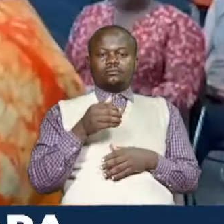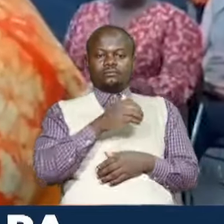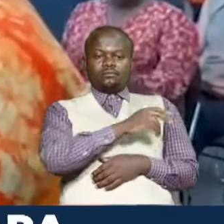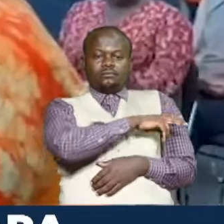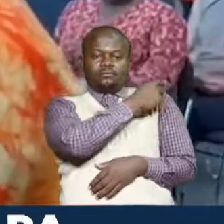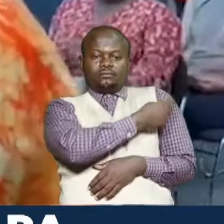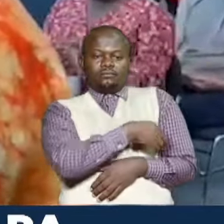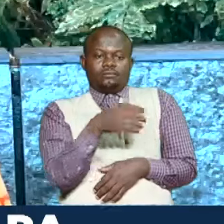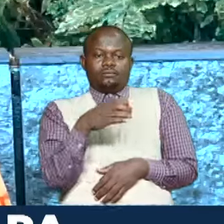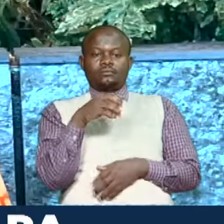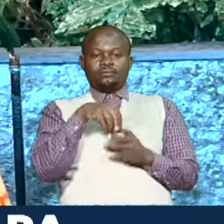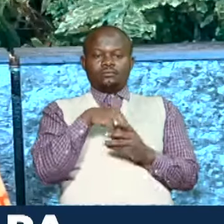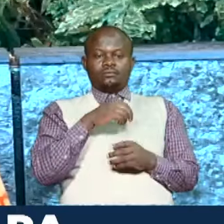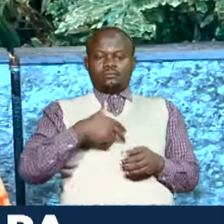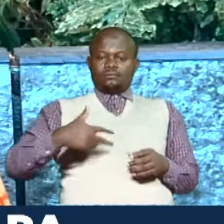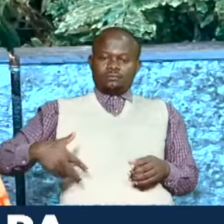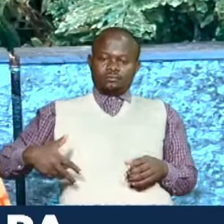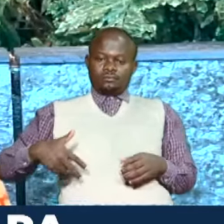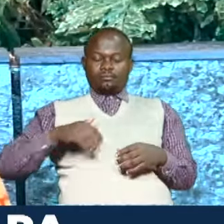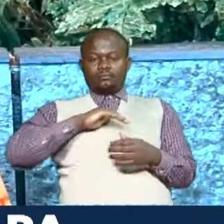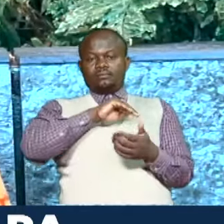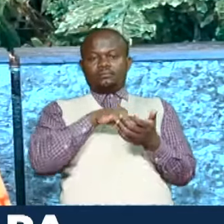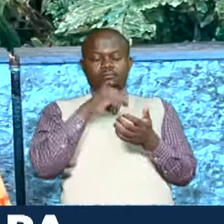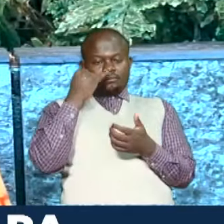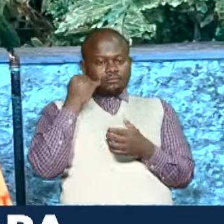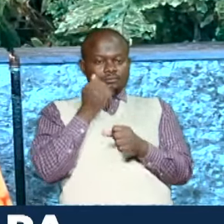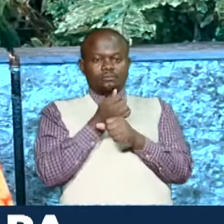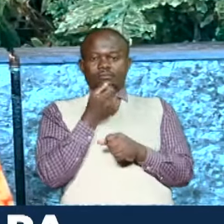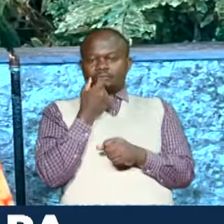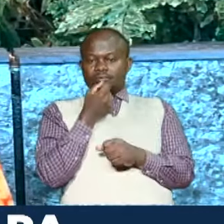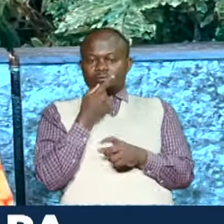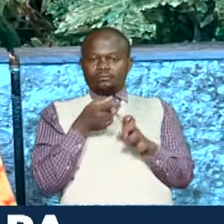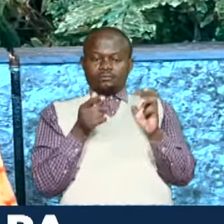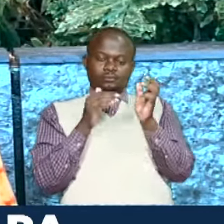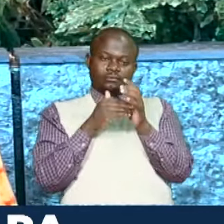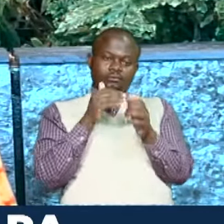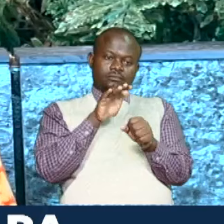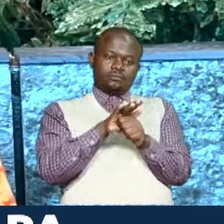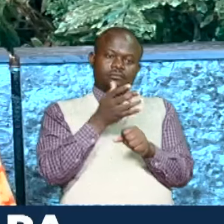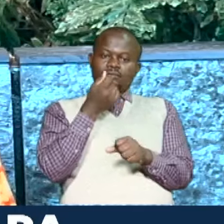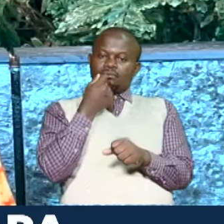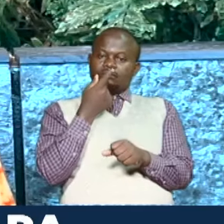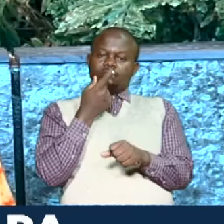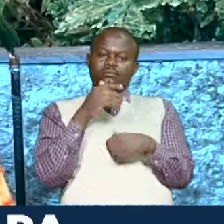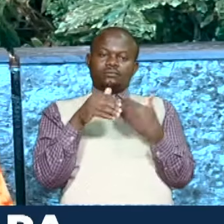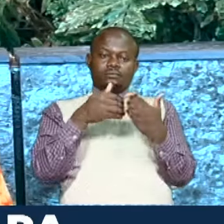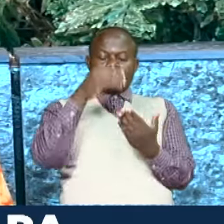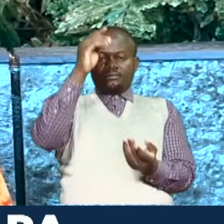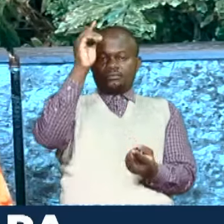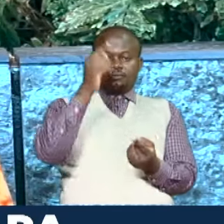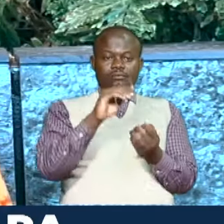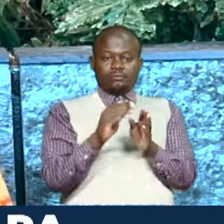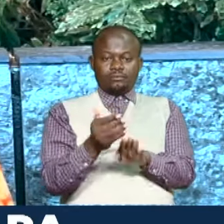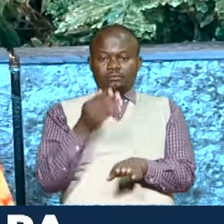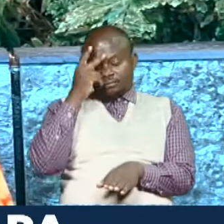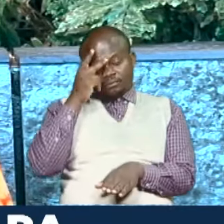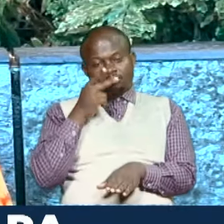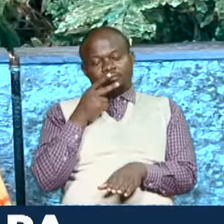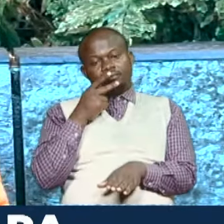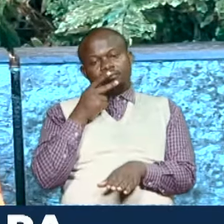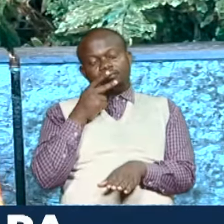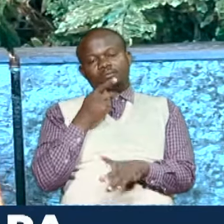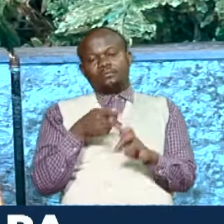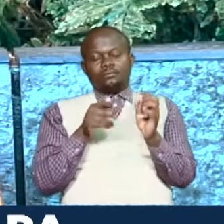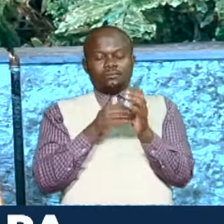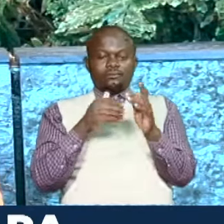muri Denmark. Ni ikigo gikomeye gikora imiti, cyane cyane imiti igabanya impfu z'ababyeyi. Nano